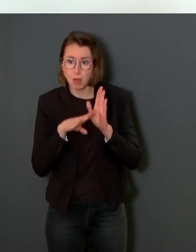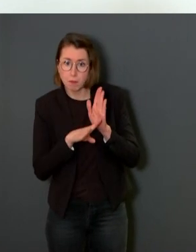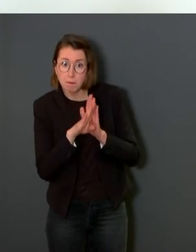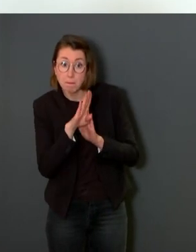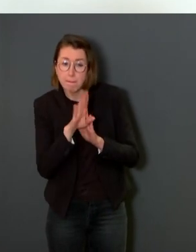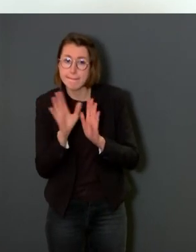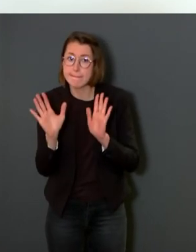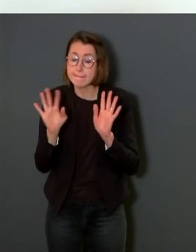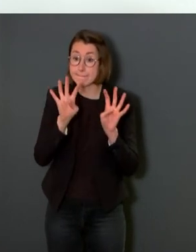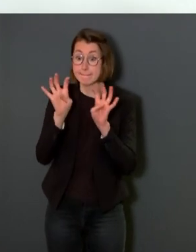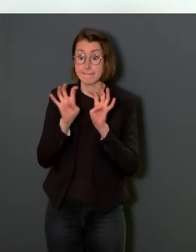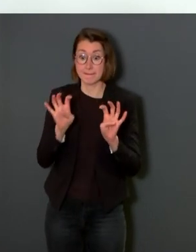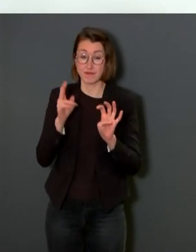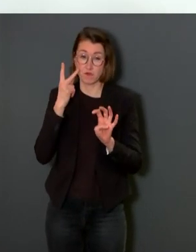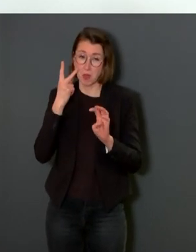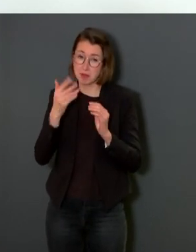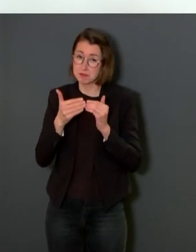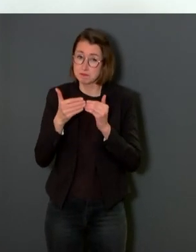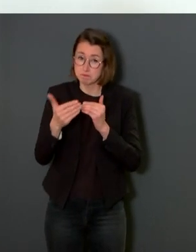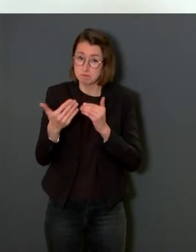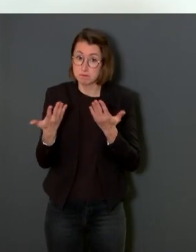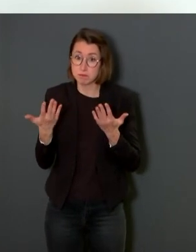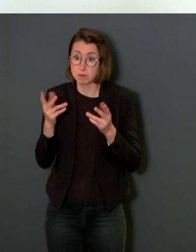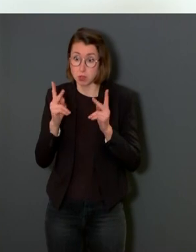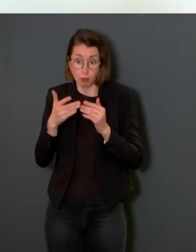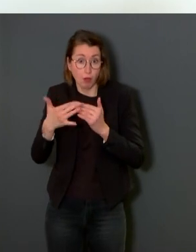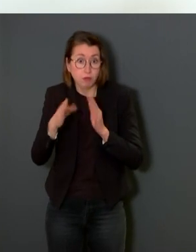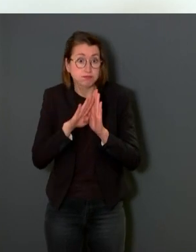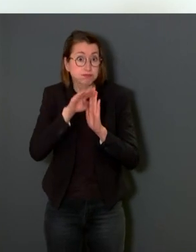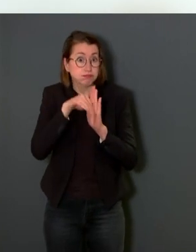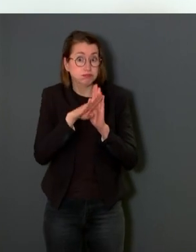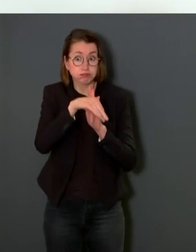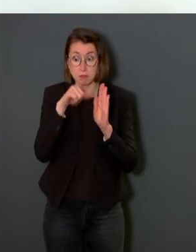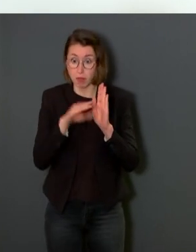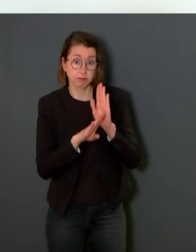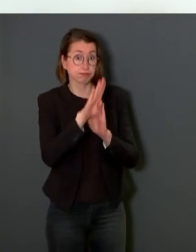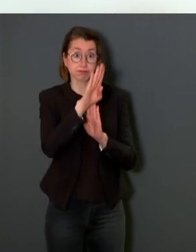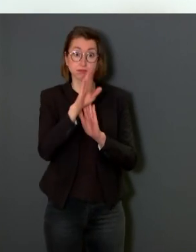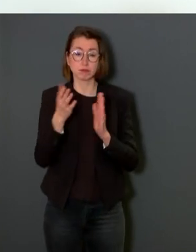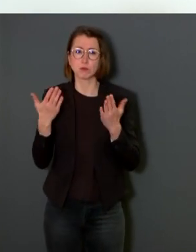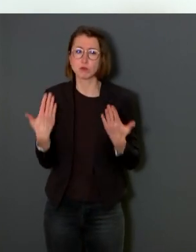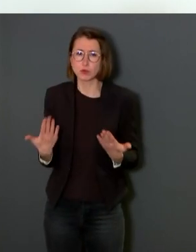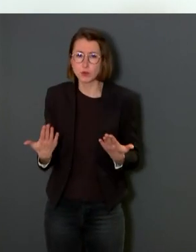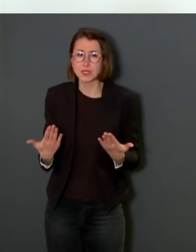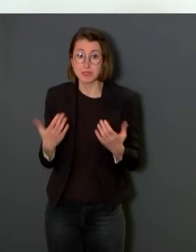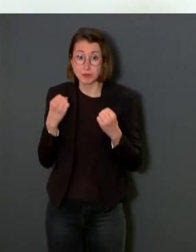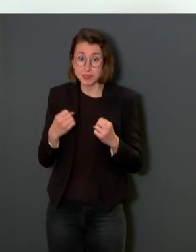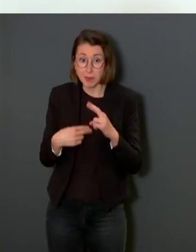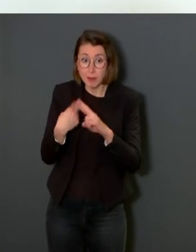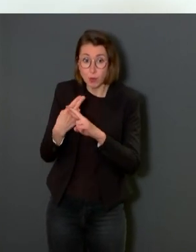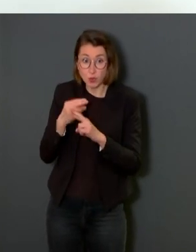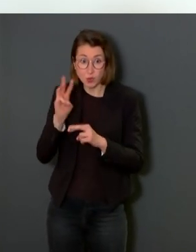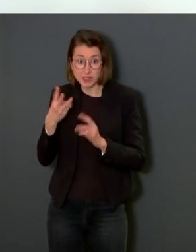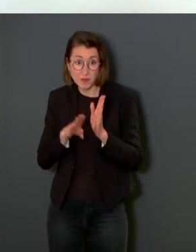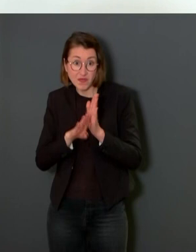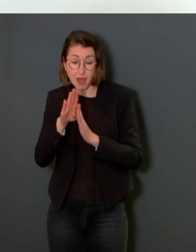ou s'accroître ou diminuer un peu. Aujourd'hui, on n'est pas capable de dire si on est dans la troisième vague ou pas. Si on est dans